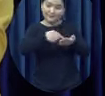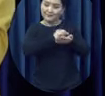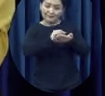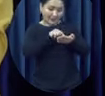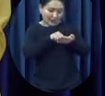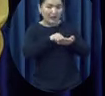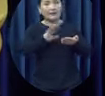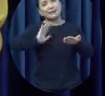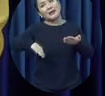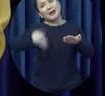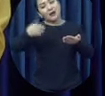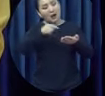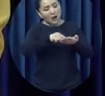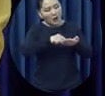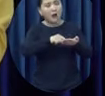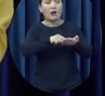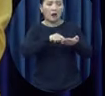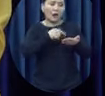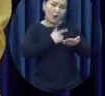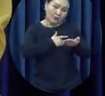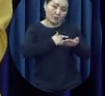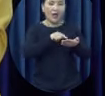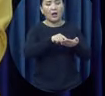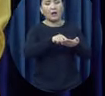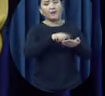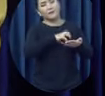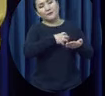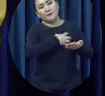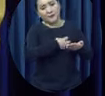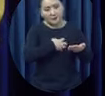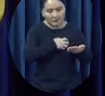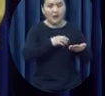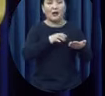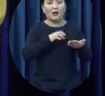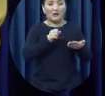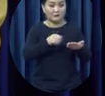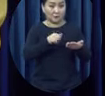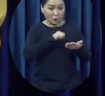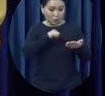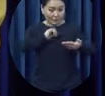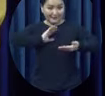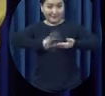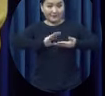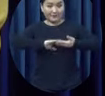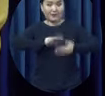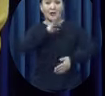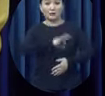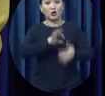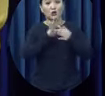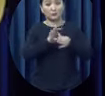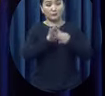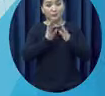яг энэ юм зүйлдэл гомдсон юм байна. Би энэ зүйлдэл бухимдсан юм байна гэх мэтчлэн өөрийгөө таньж мэдэж ойлгоход их ач холбогдолтой байдаг.